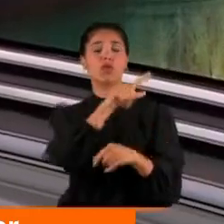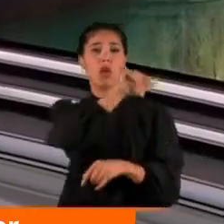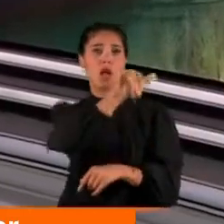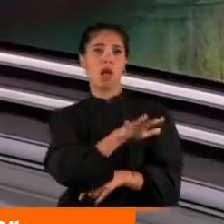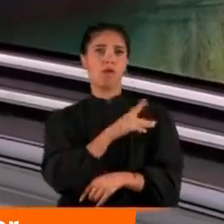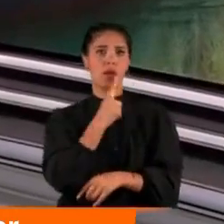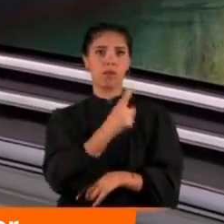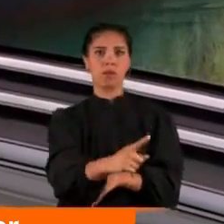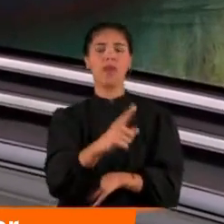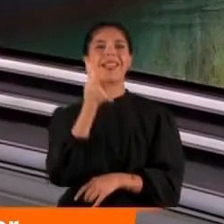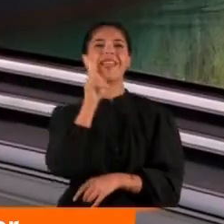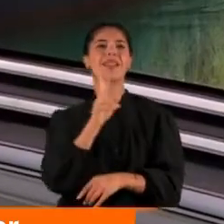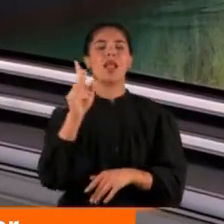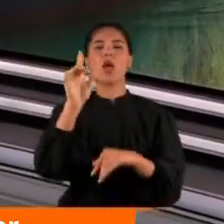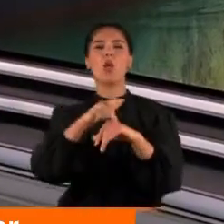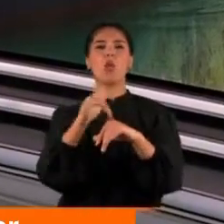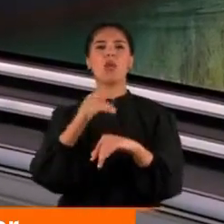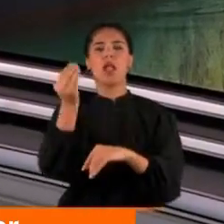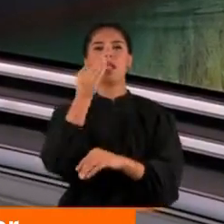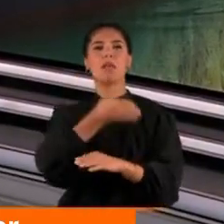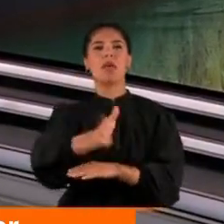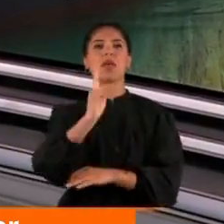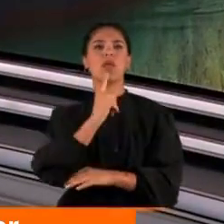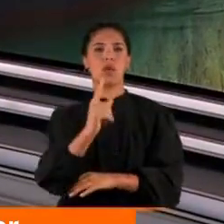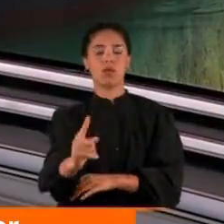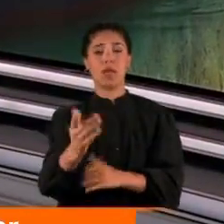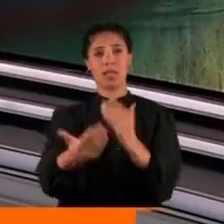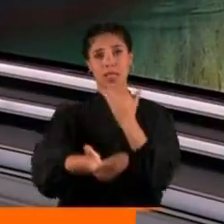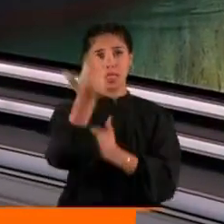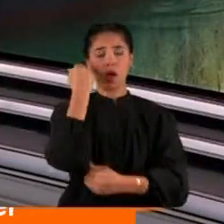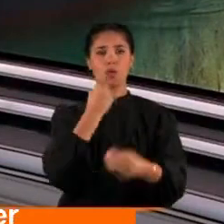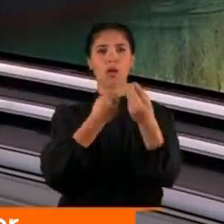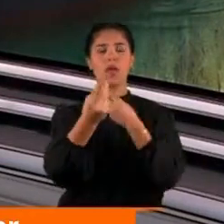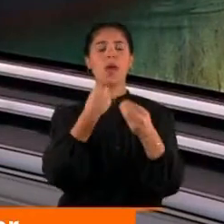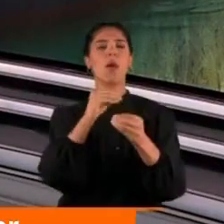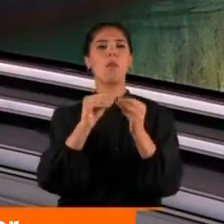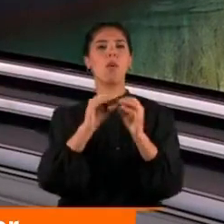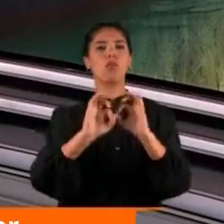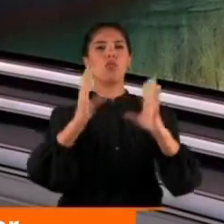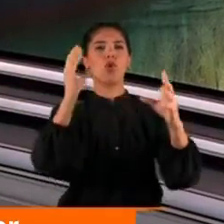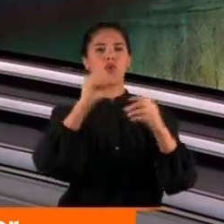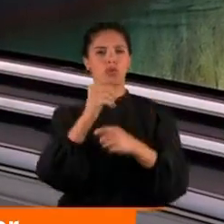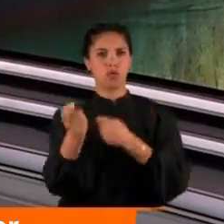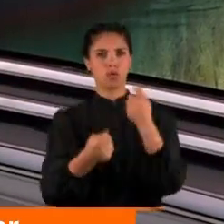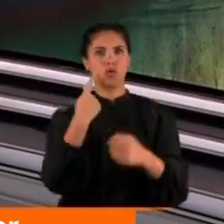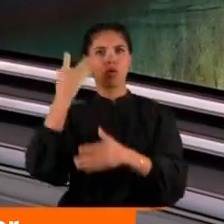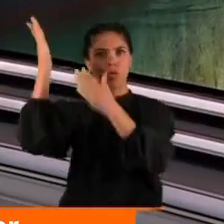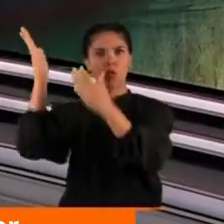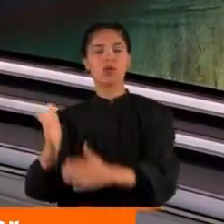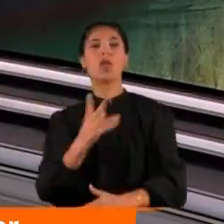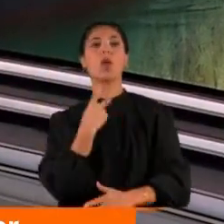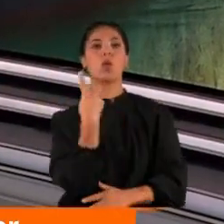Tahıllar zengin ülkelere gidiyor diyerek destek verdi daha önce küresel gıda krizi içinde ve bu kez rusyadan